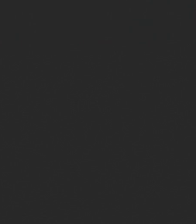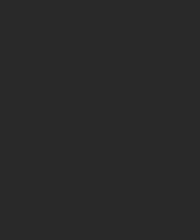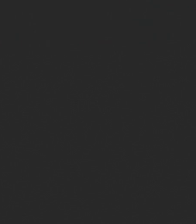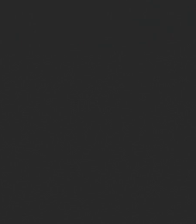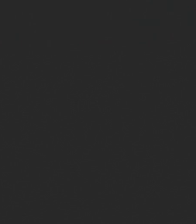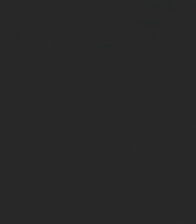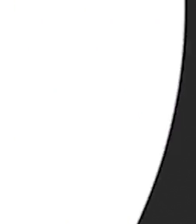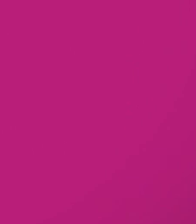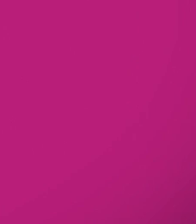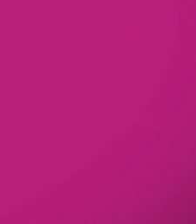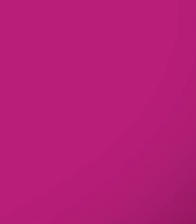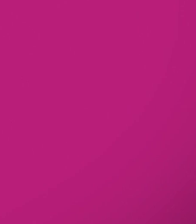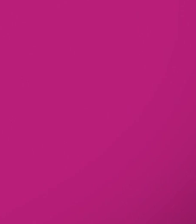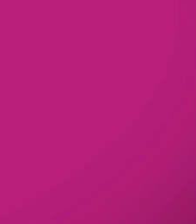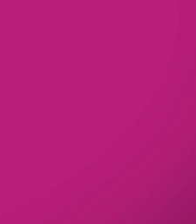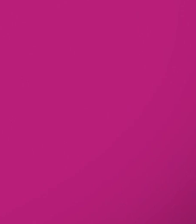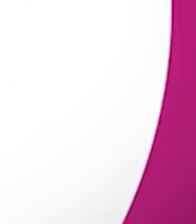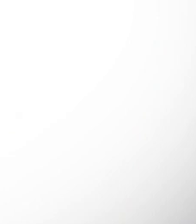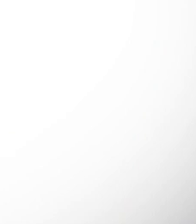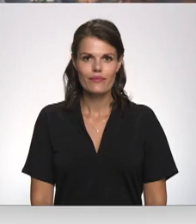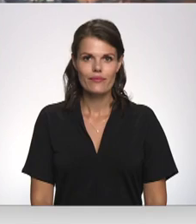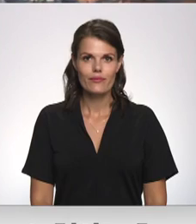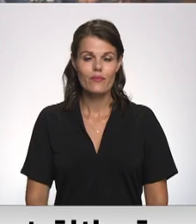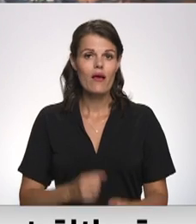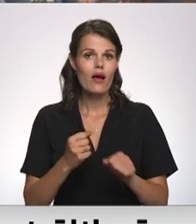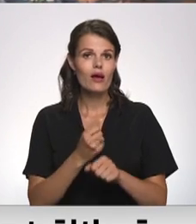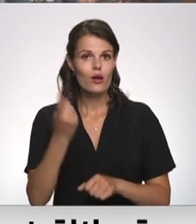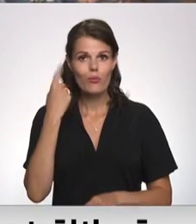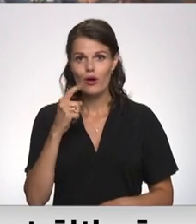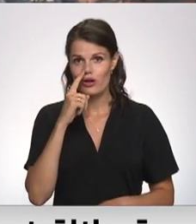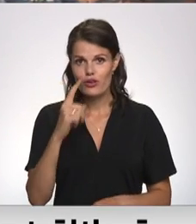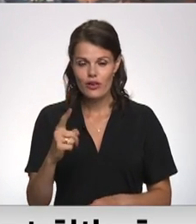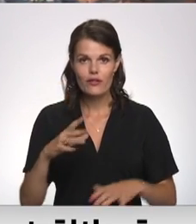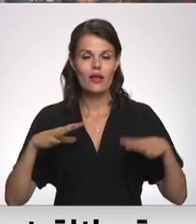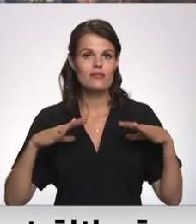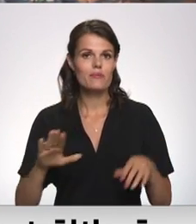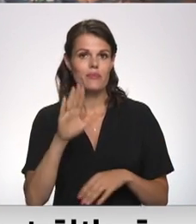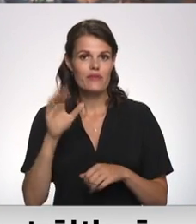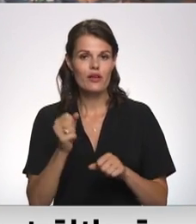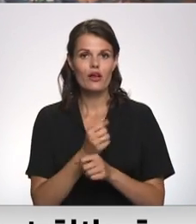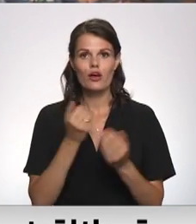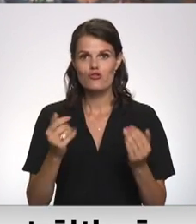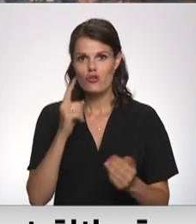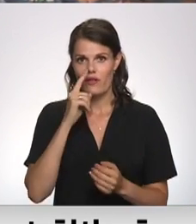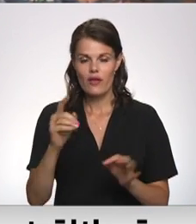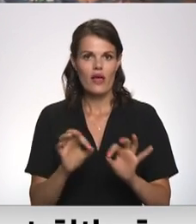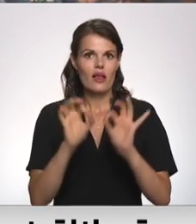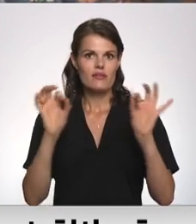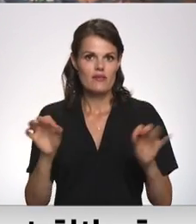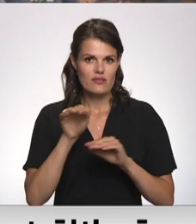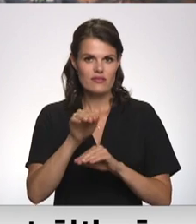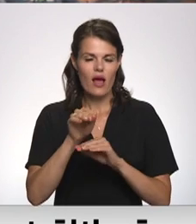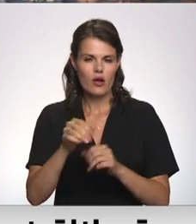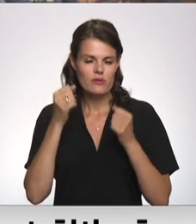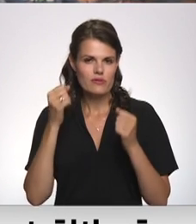Re, viss ēters ir te! Gan pagājušā nedēļā, nedēļas nogalē, gan arī šai nedēļai iesākoties saglabājas